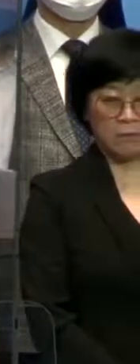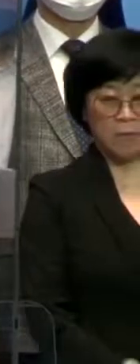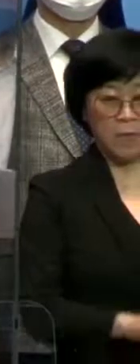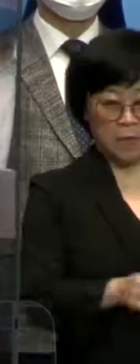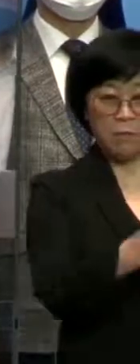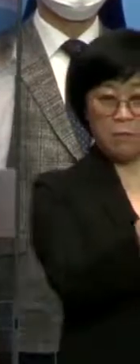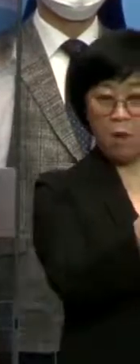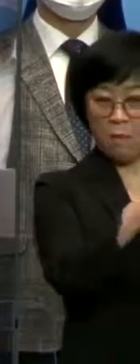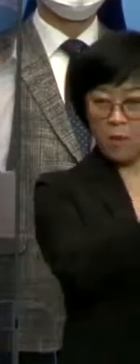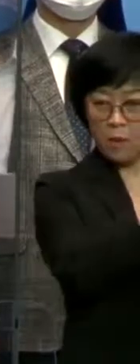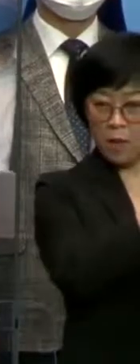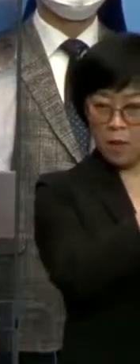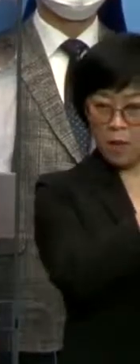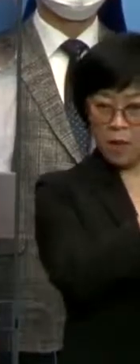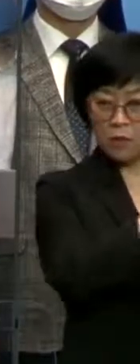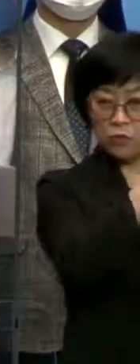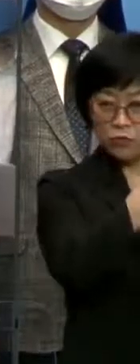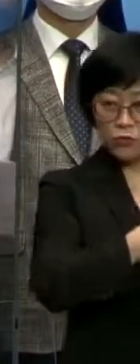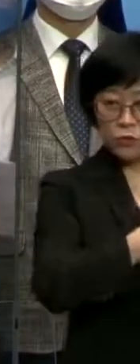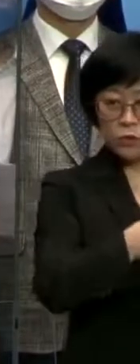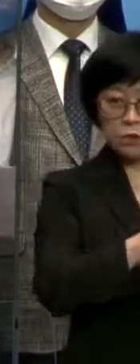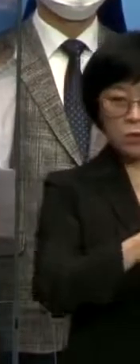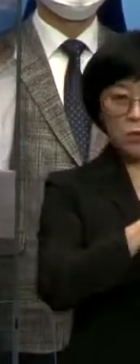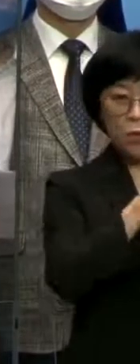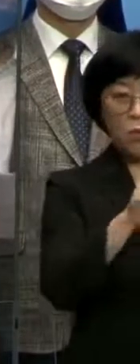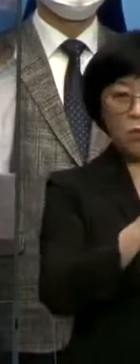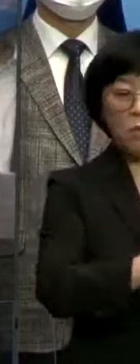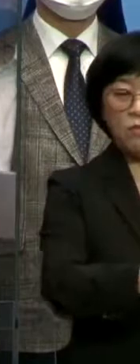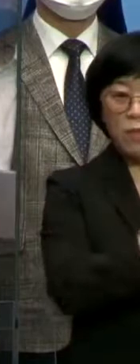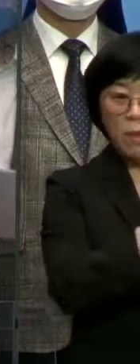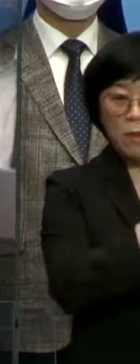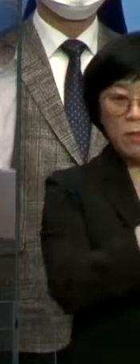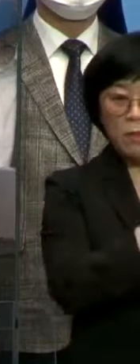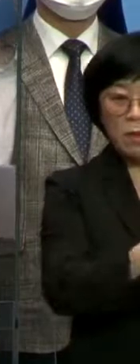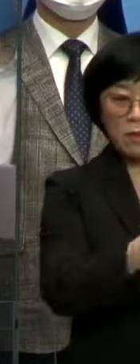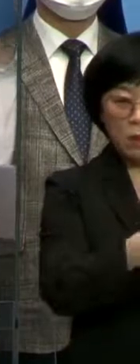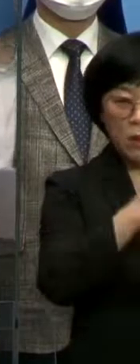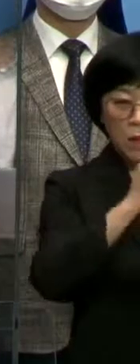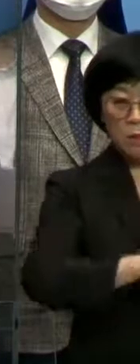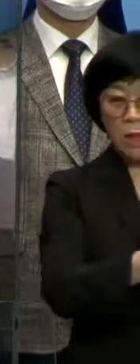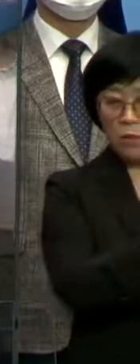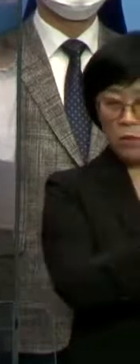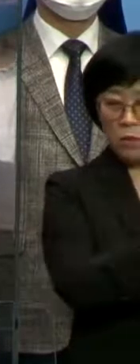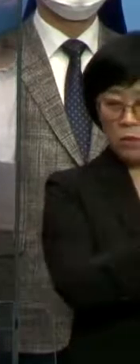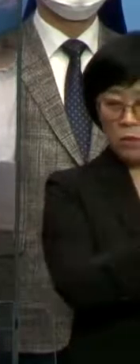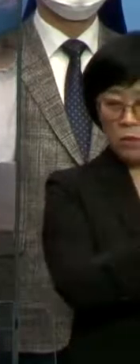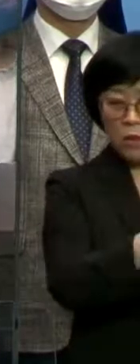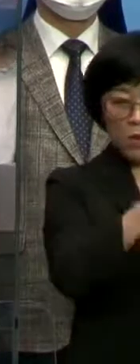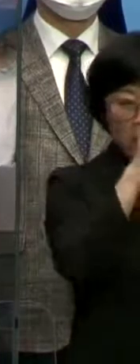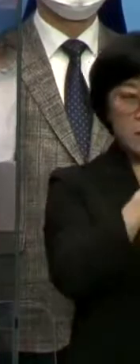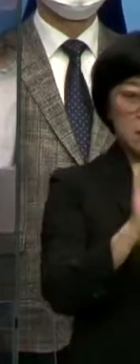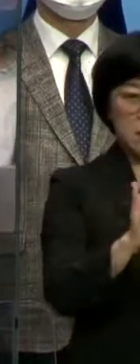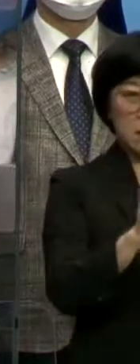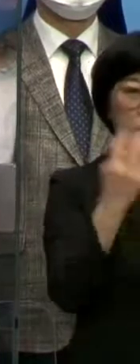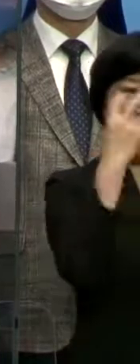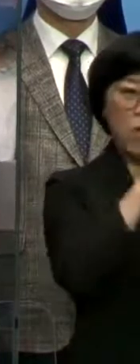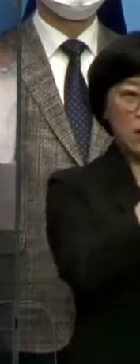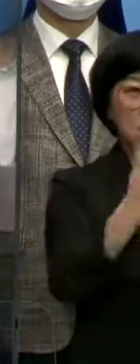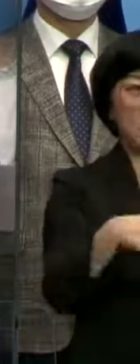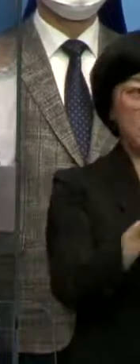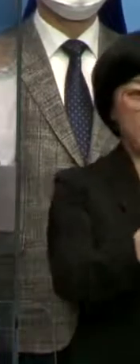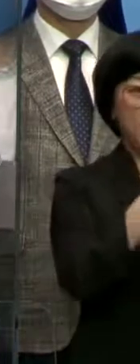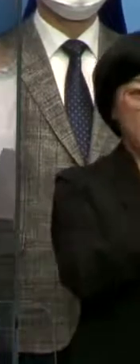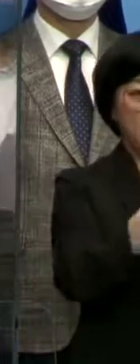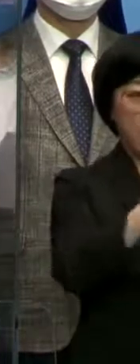이들 법안은 요령수술이나 대리수술과 같은 불법 의료행위를 막고 환자를 보호하기 위한